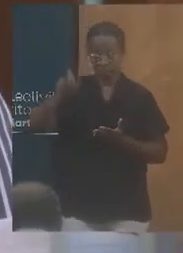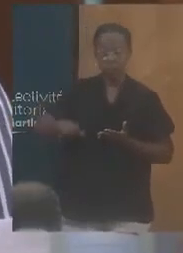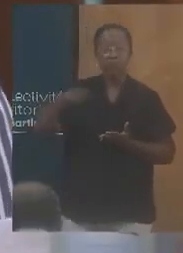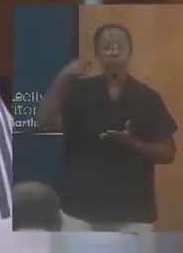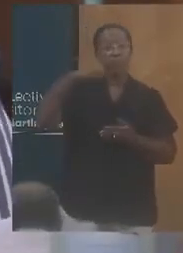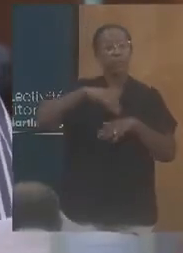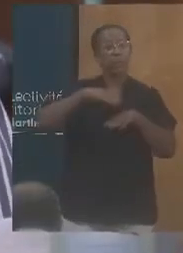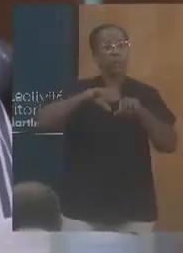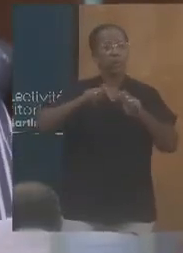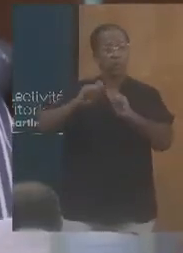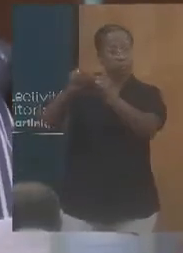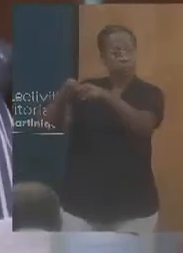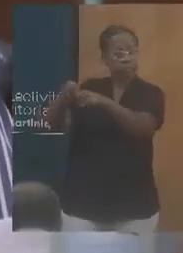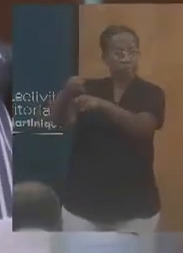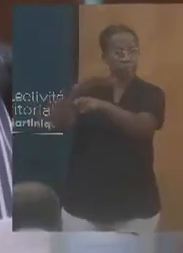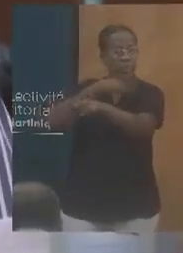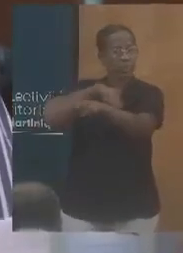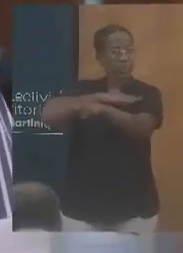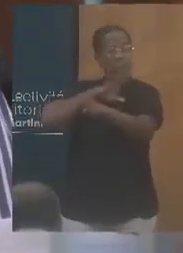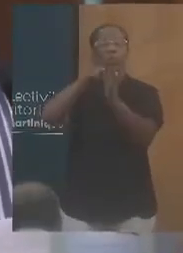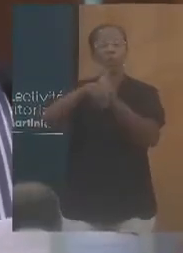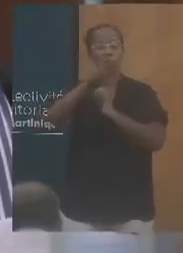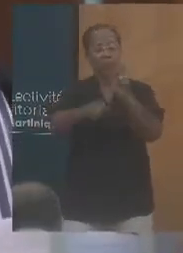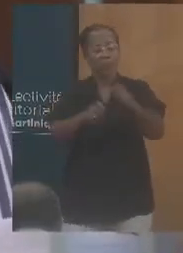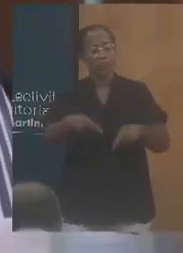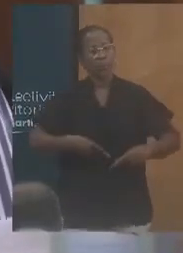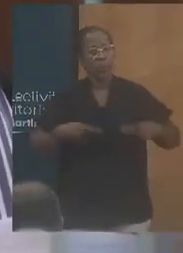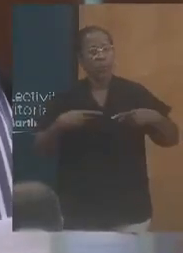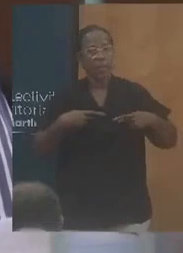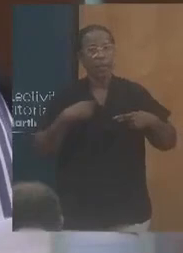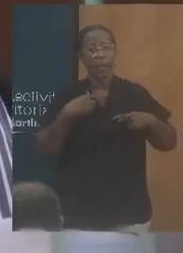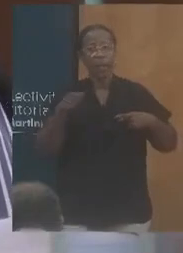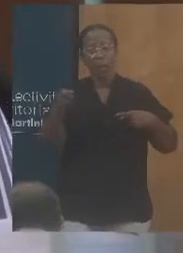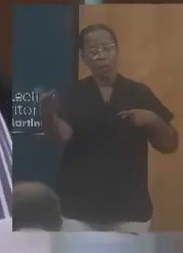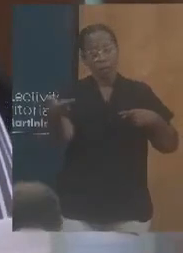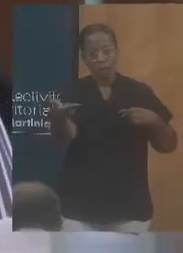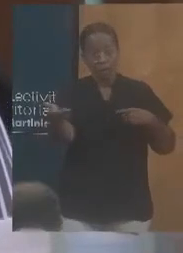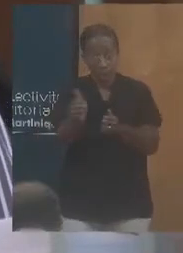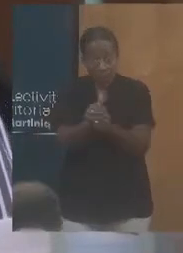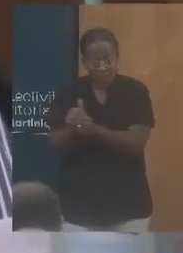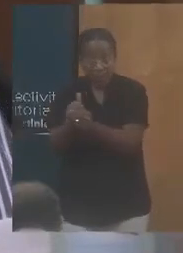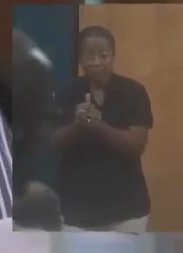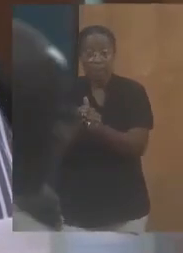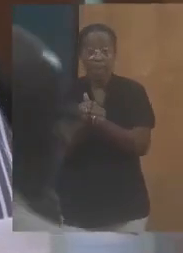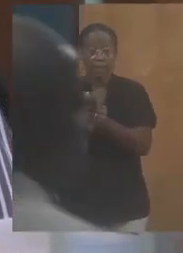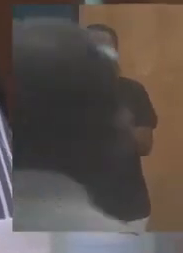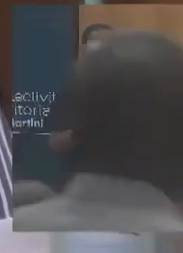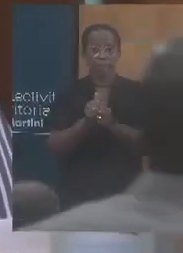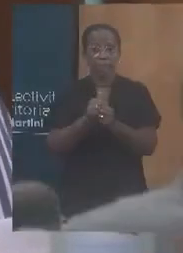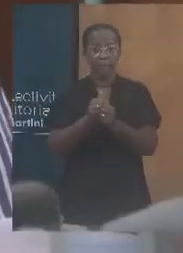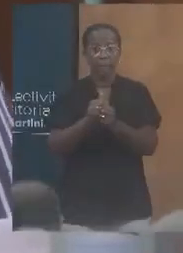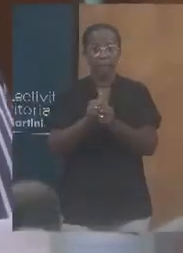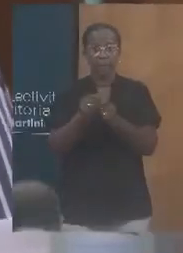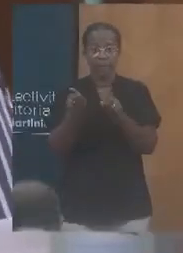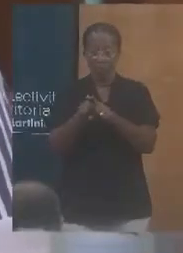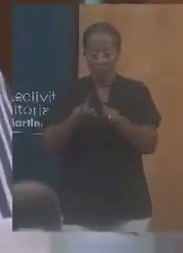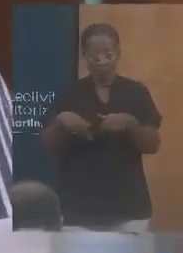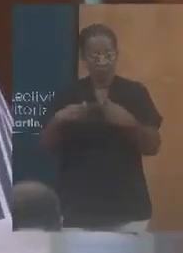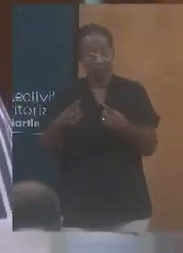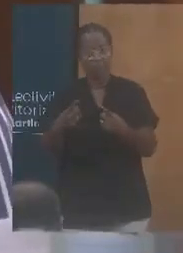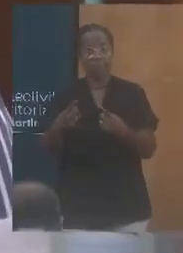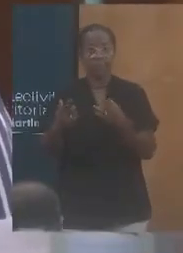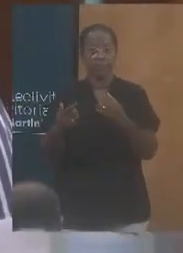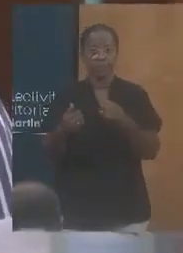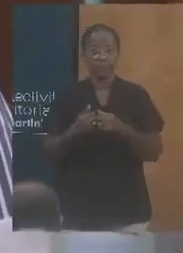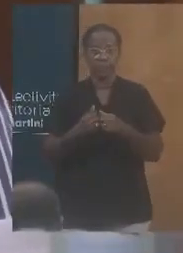d'accord, mais également aux parlementaires, pour qu'ensemble, on crée un rapport de force pour qu'on